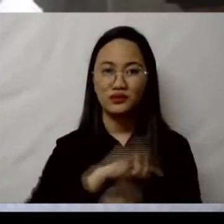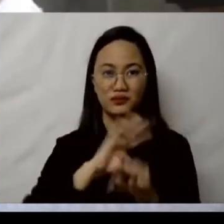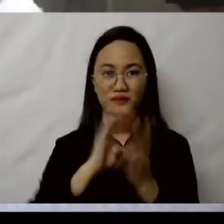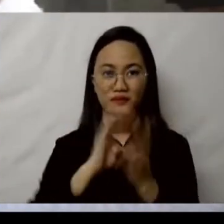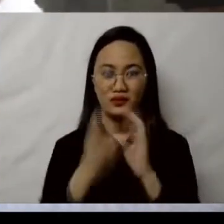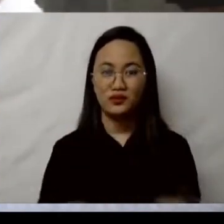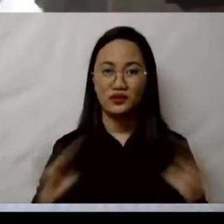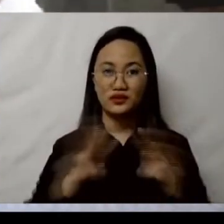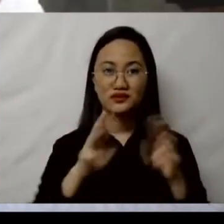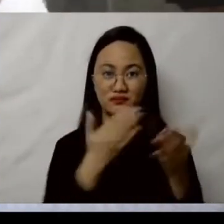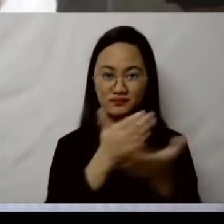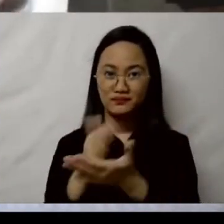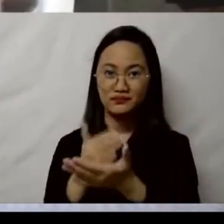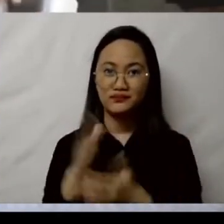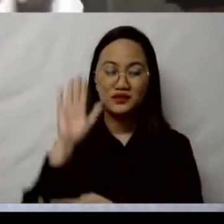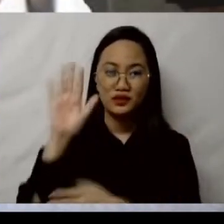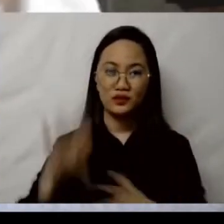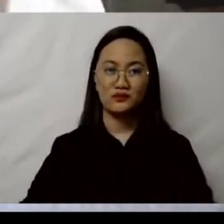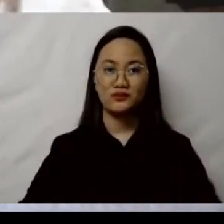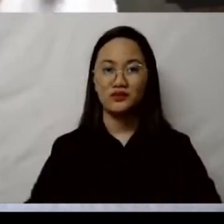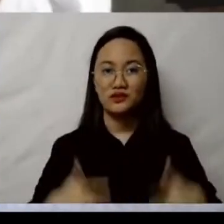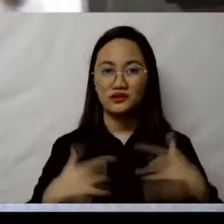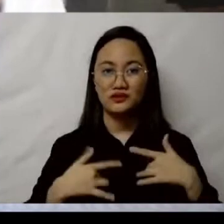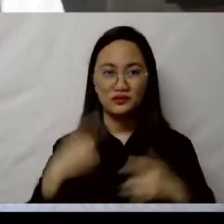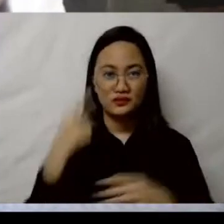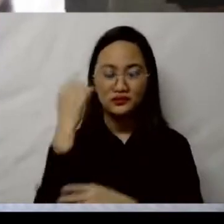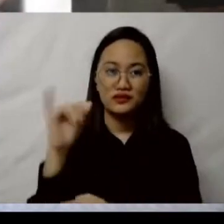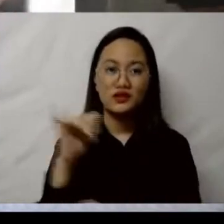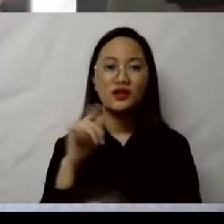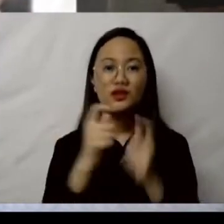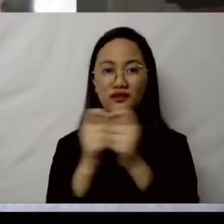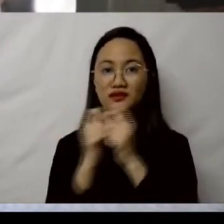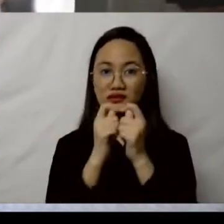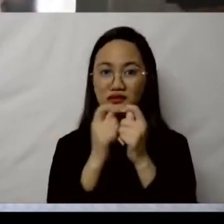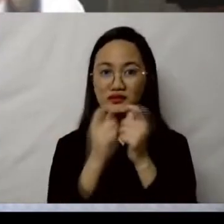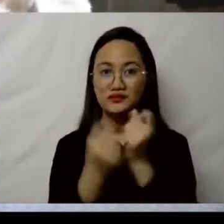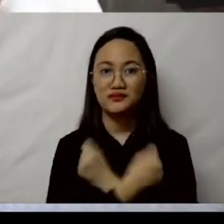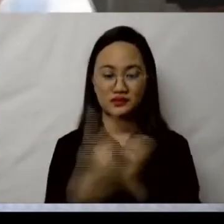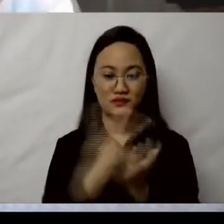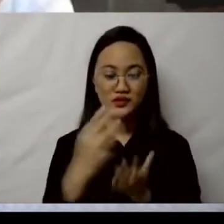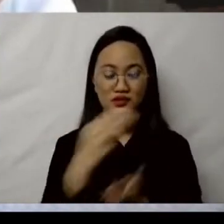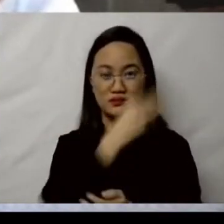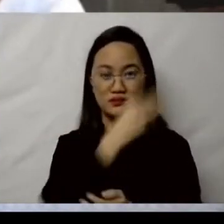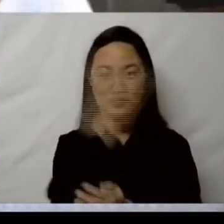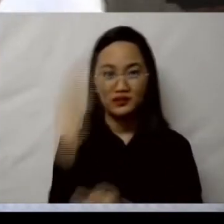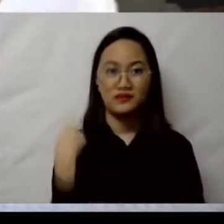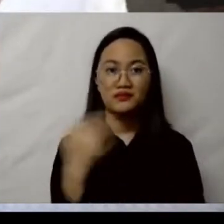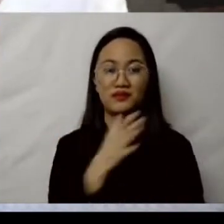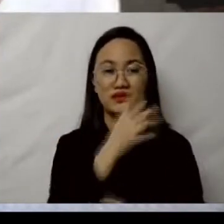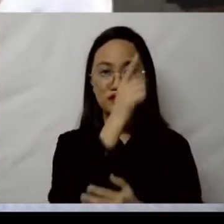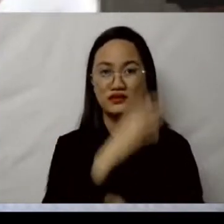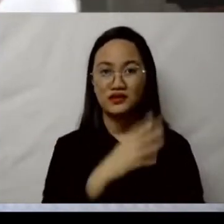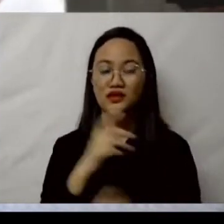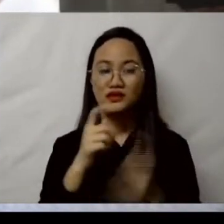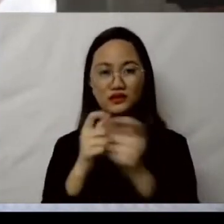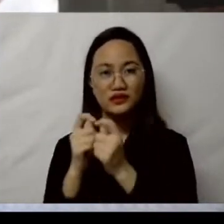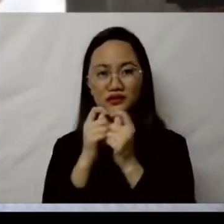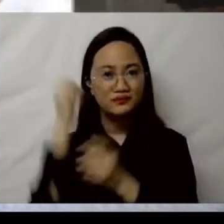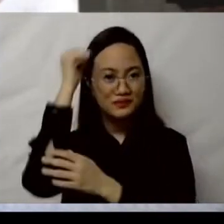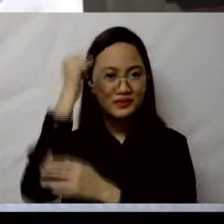sa iyong buhay na walang wakas. Kaisa na mahal na Birheng Maria na Ina ng Diyos, kaisa ni San Jose, kaisa na